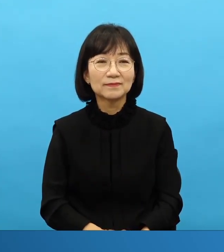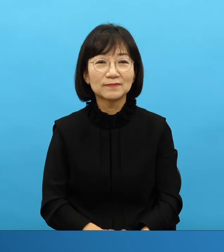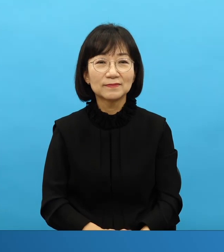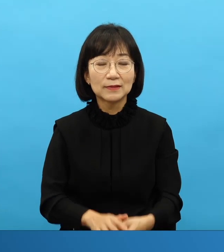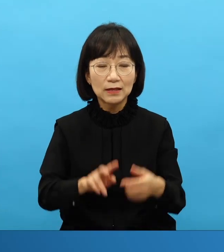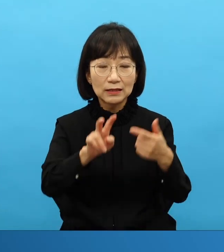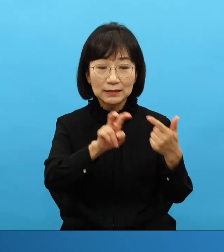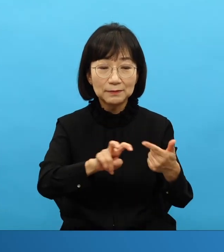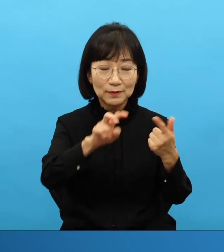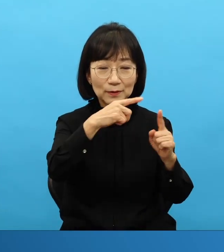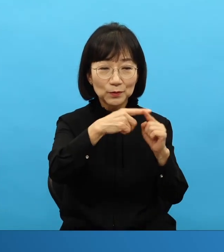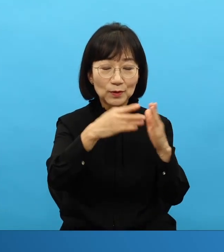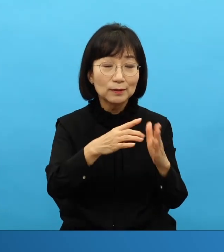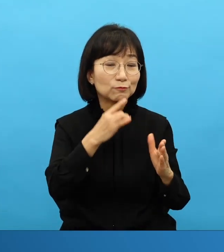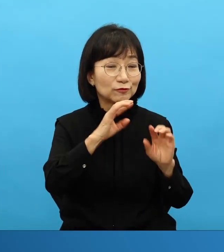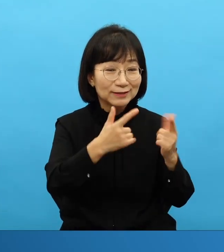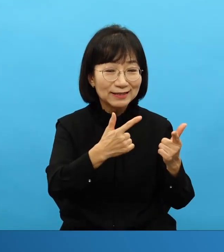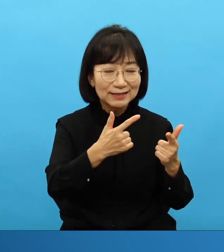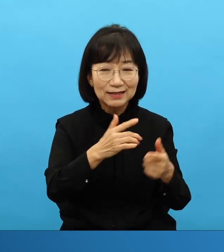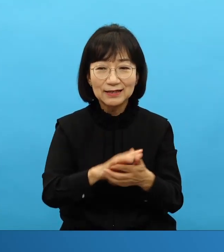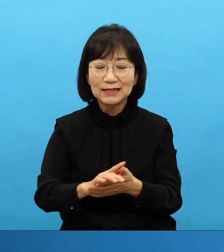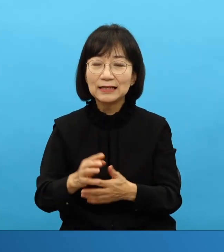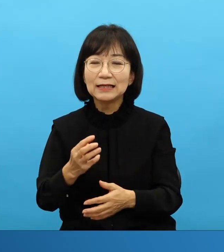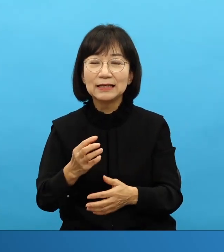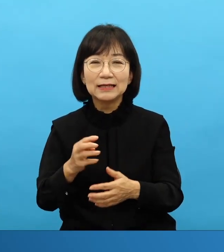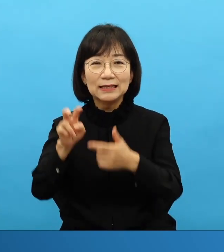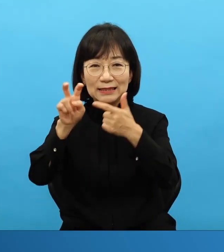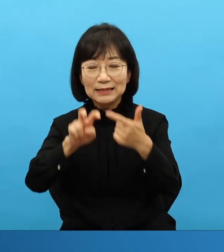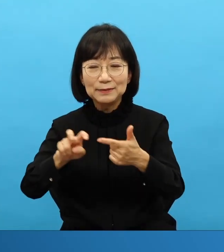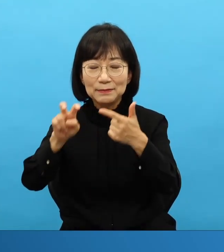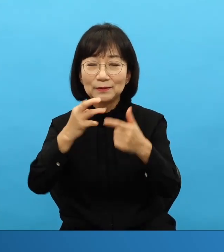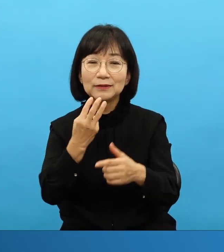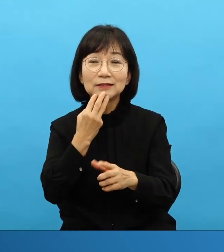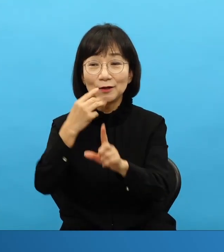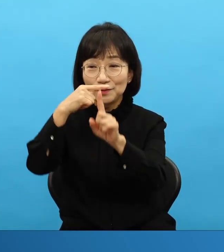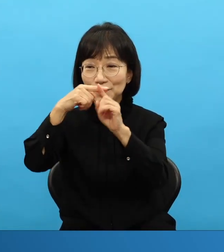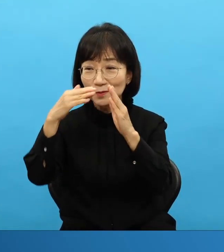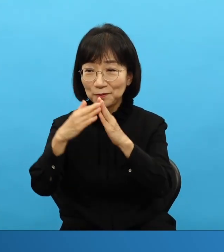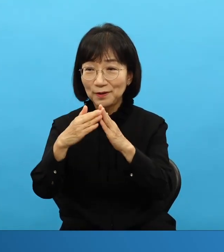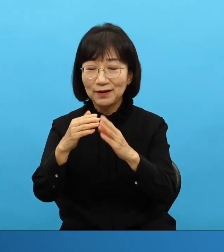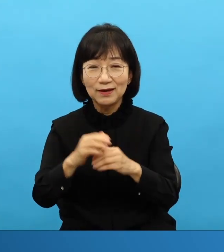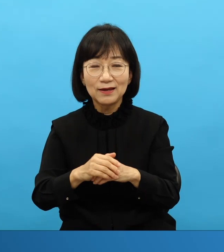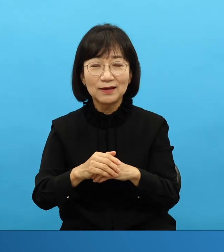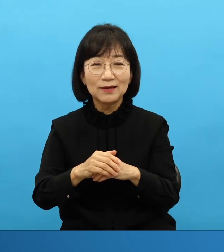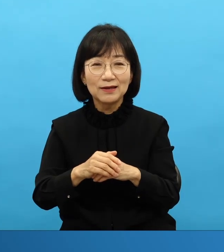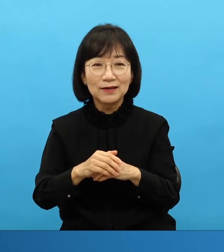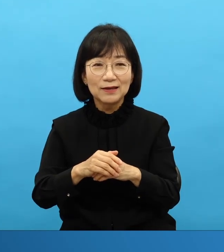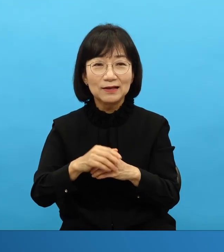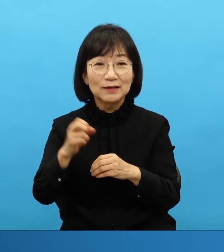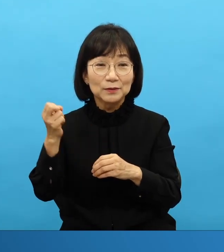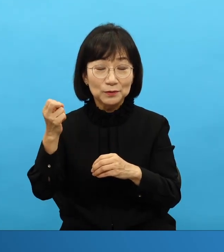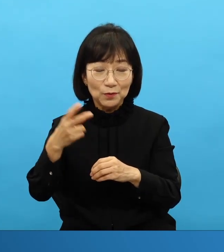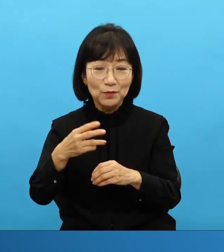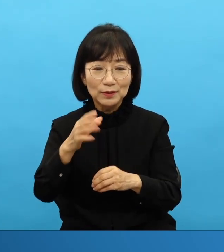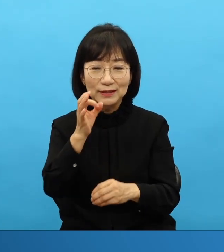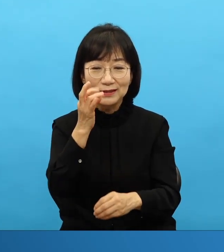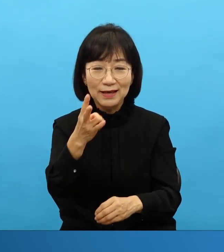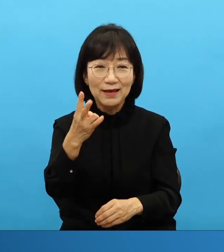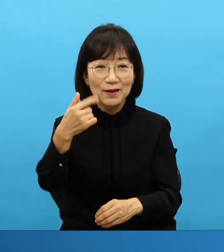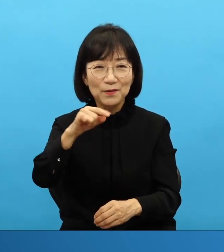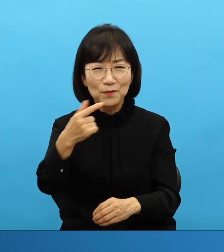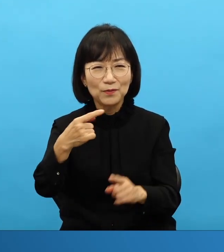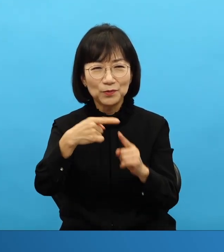서울, 울산, 또 뭐 예원, 동부 많은 교회들이 이런